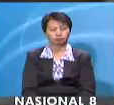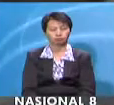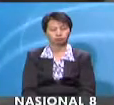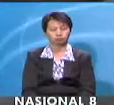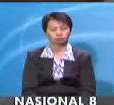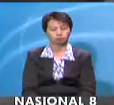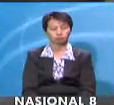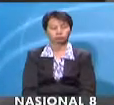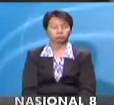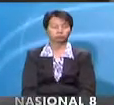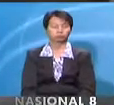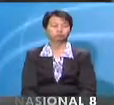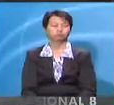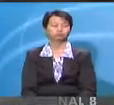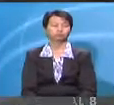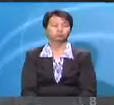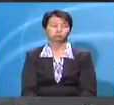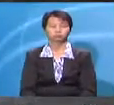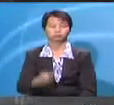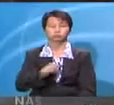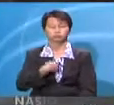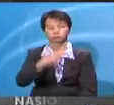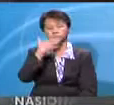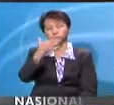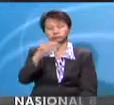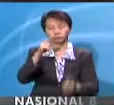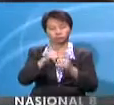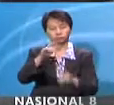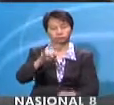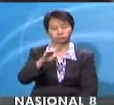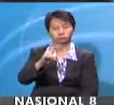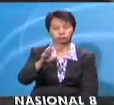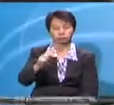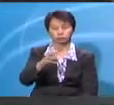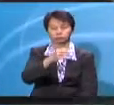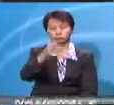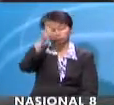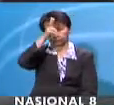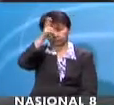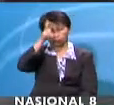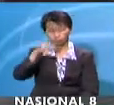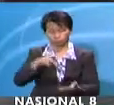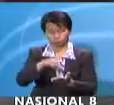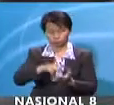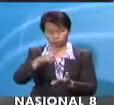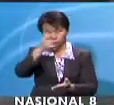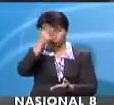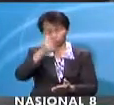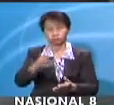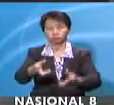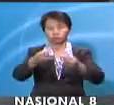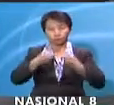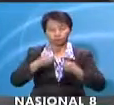Terima kasih kepada AIDA dan kerajaan pusat kerana memberi sumbangan dan